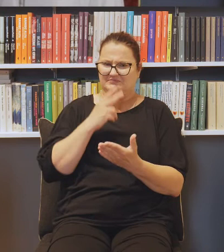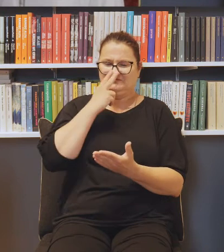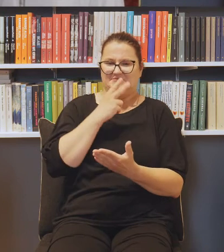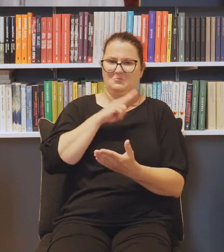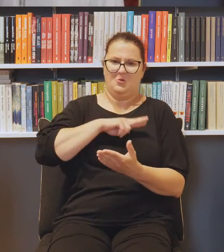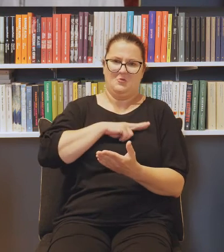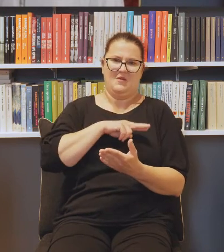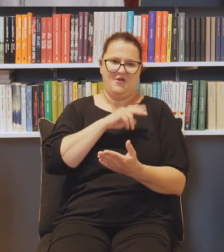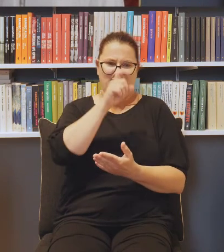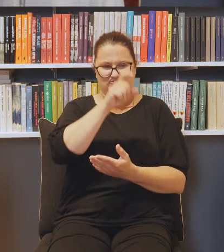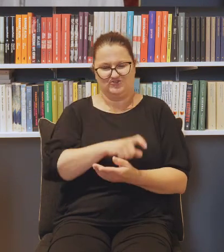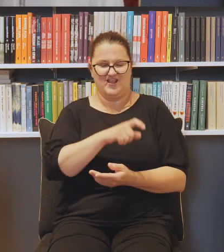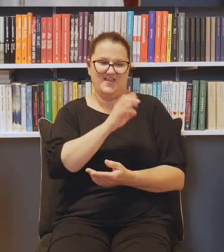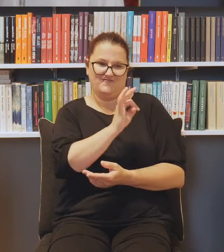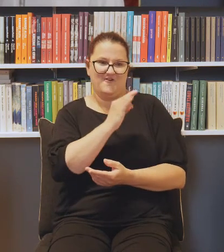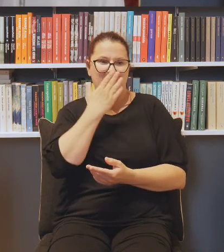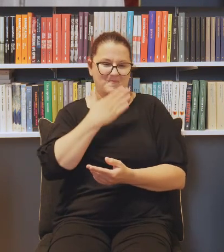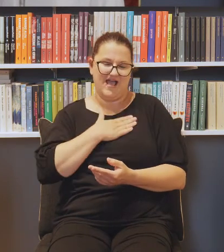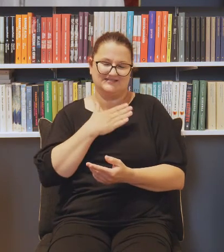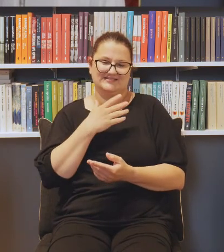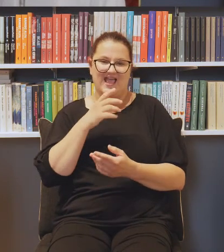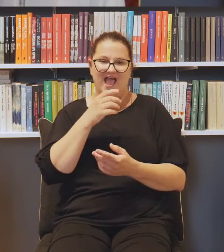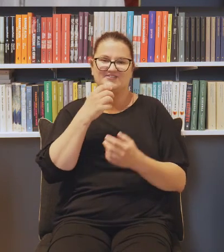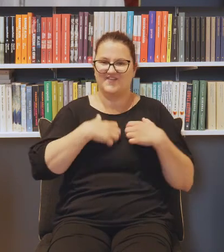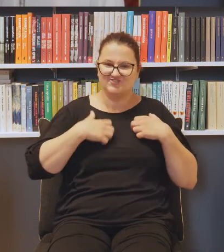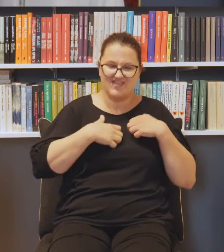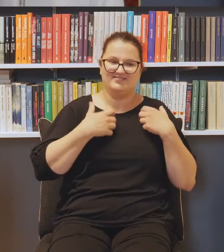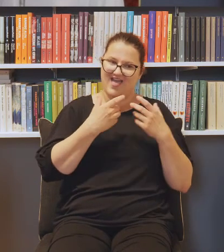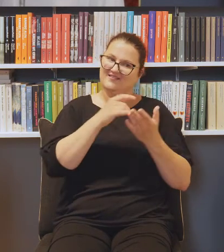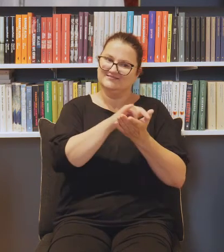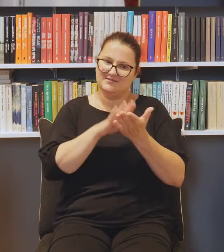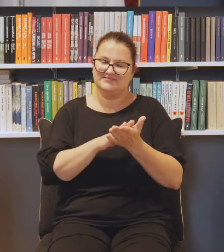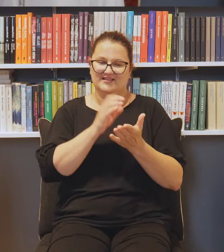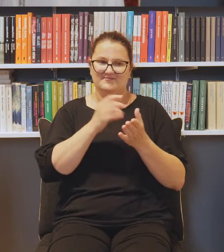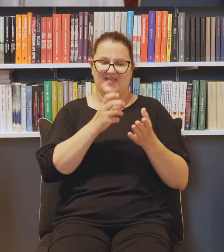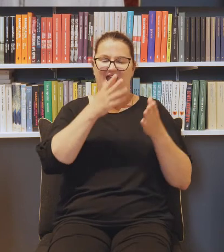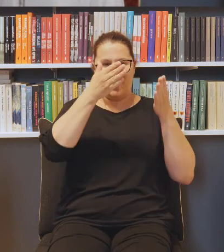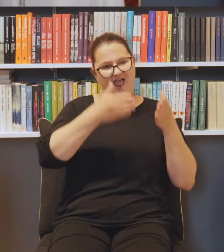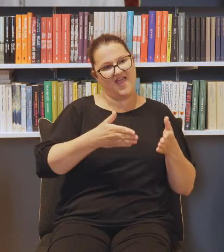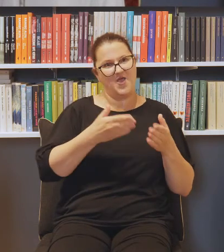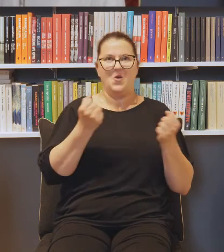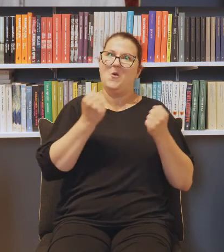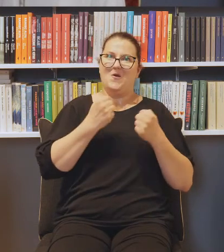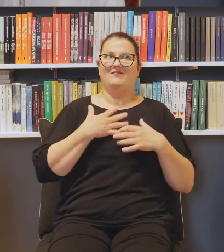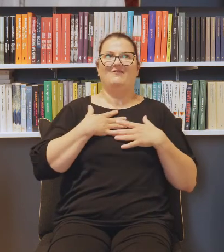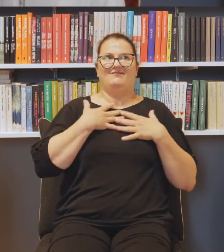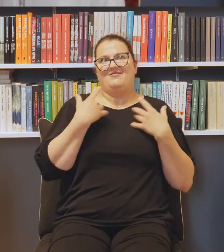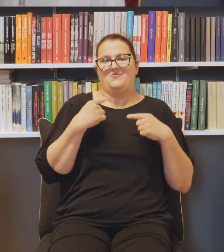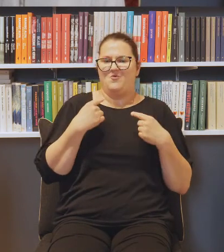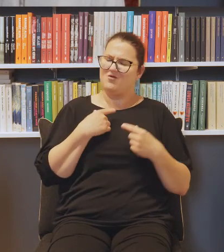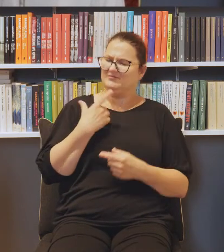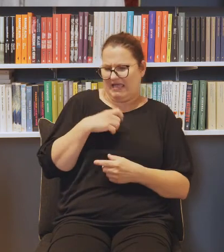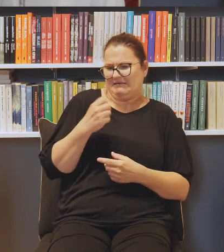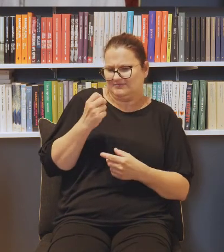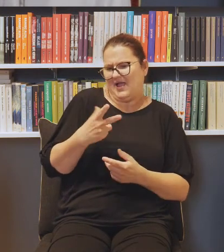uwieczniłem, tę jego pasję, ale nie był taki, że to jakoś przejął się tym. Powiedział, że no tak,